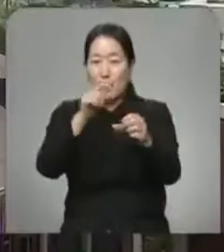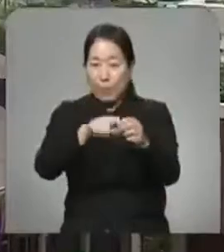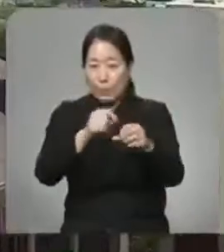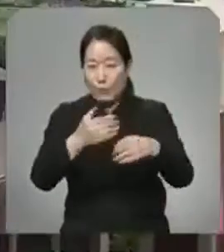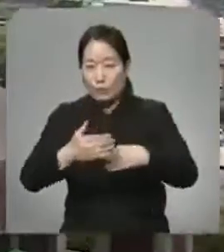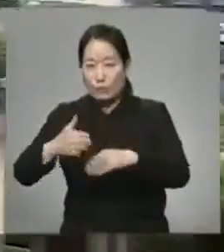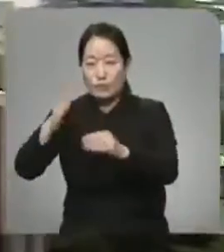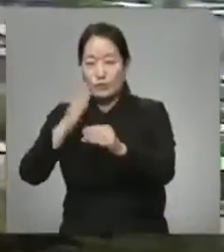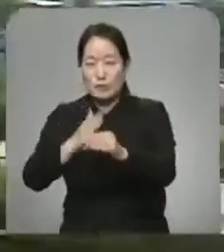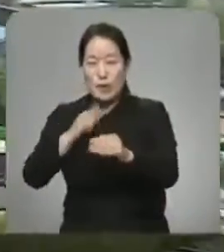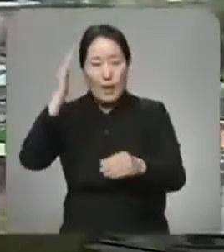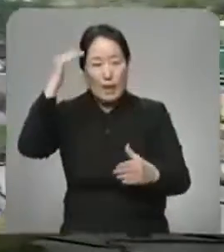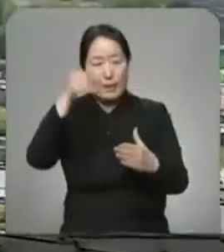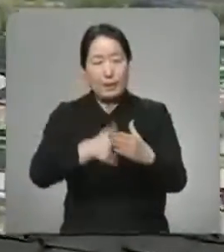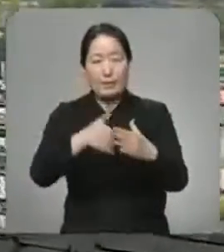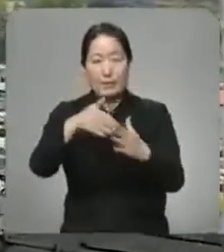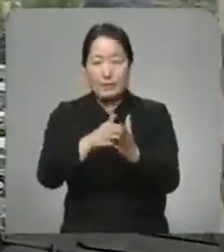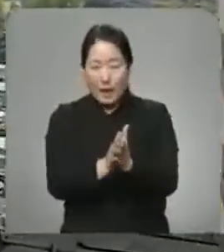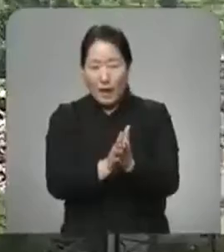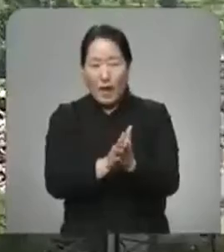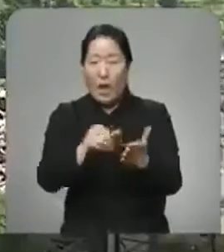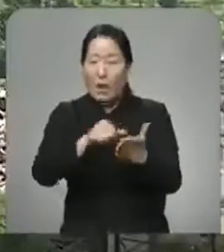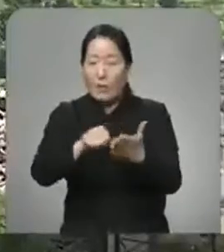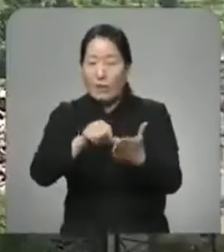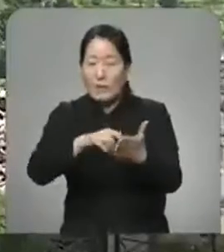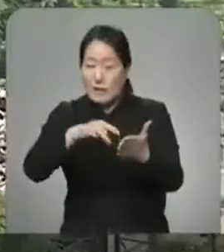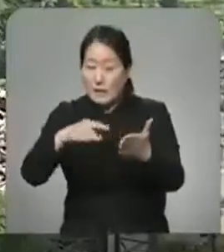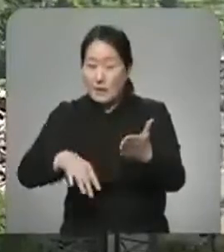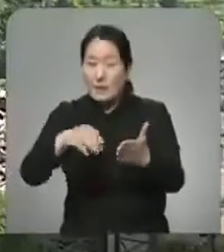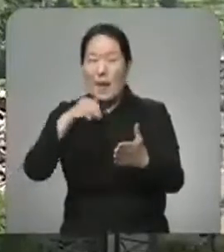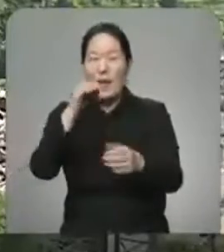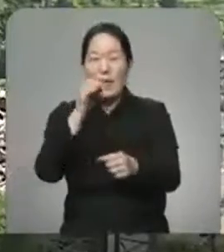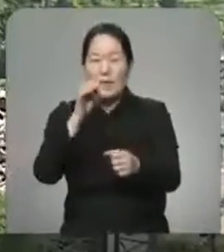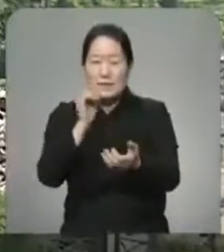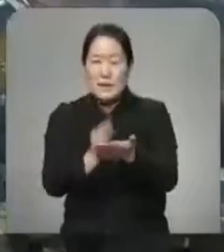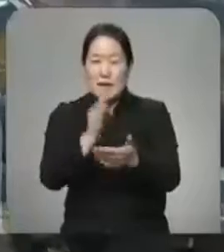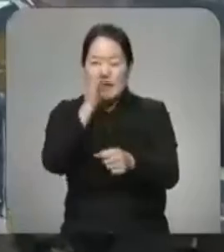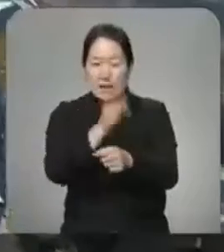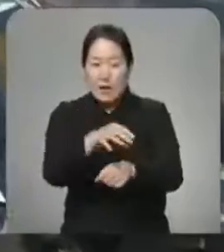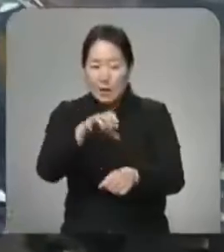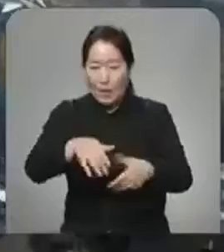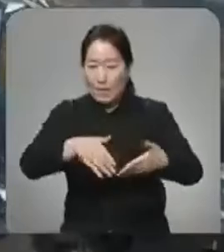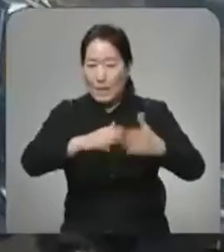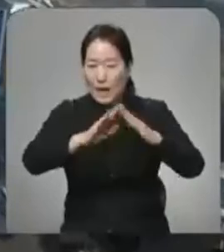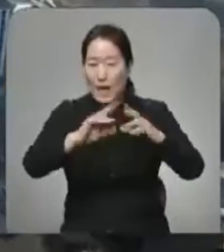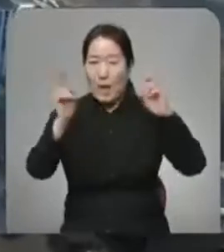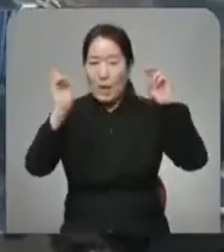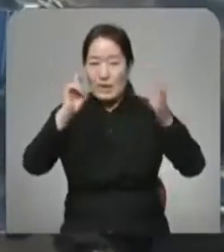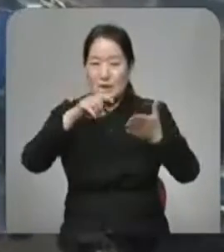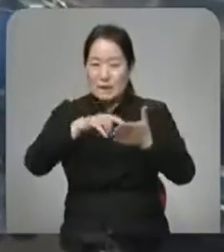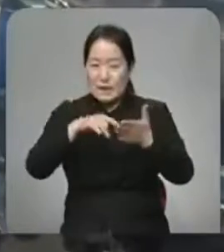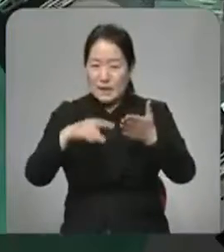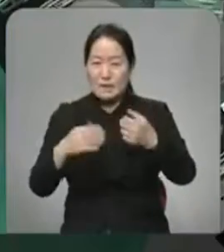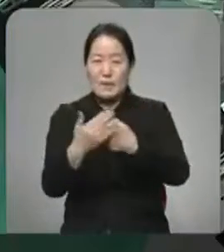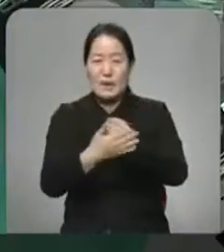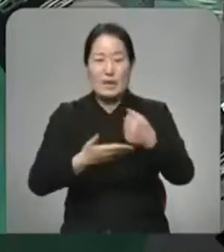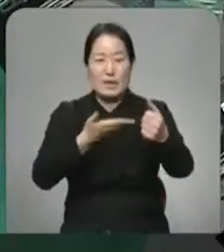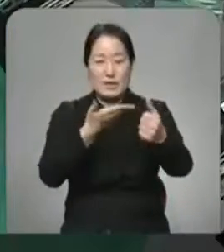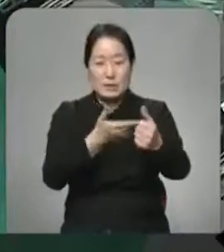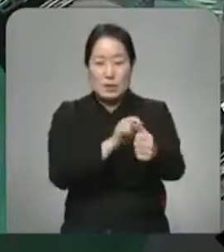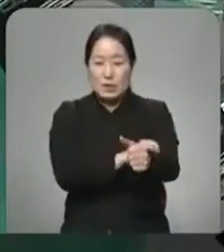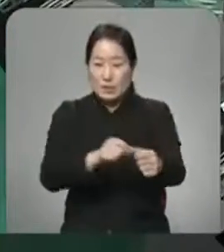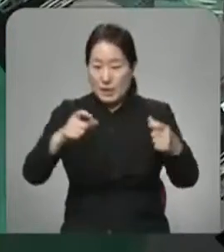추진하고 폐광 지역엔 내국인 면세점 설치를 추진합니다. 기업의 조세 혜택을 줄 수 있는 특구를 지정하겠다는